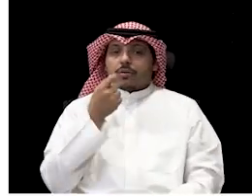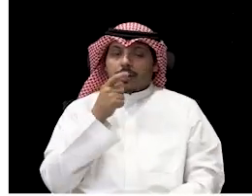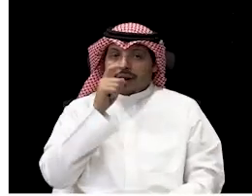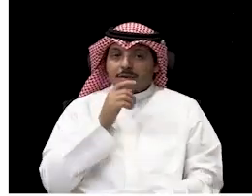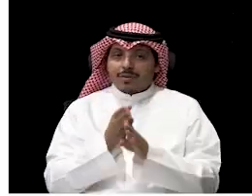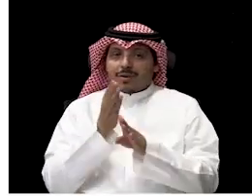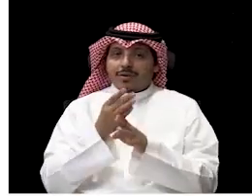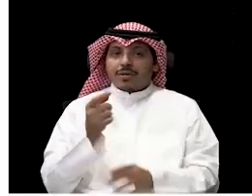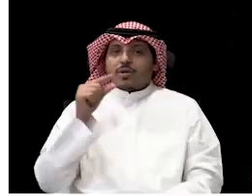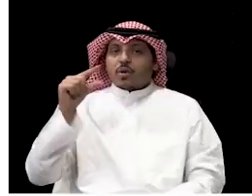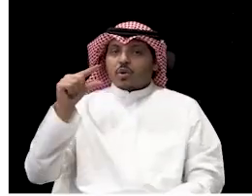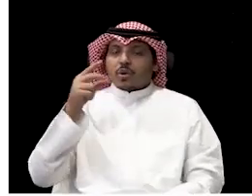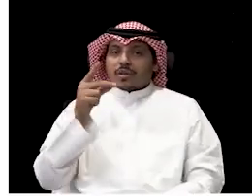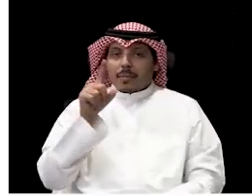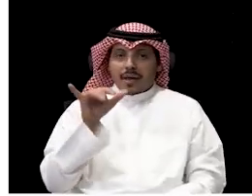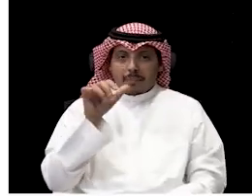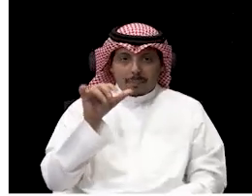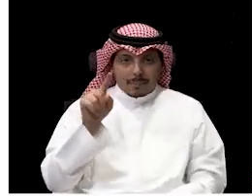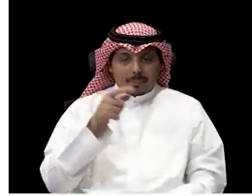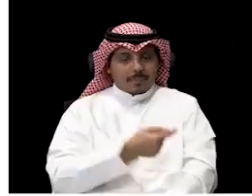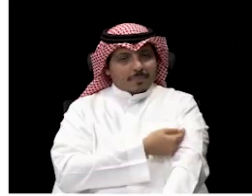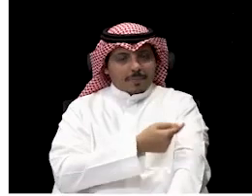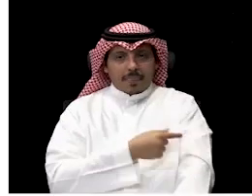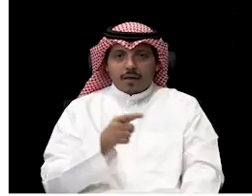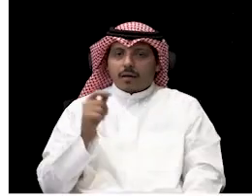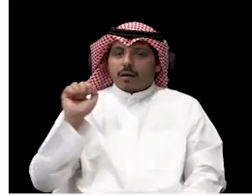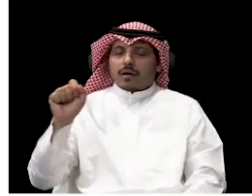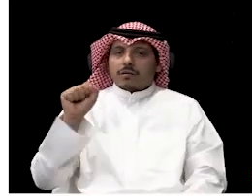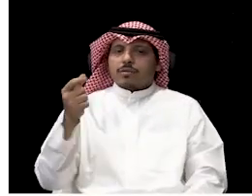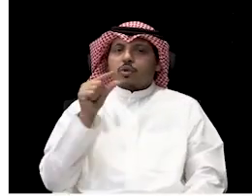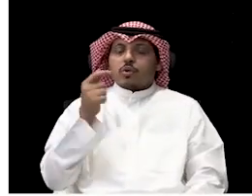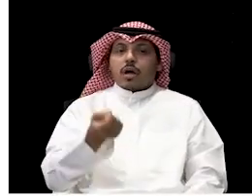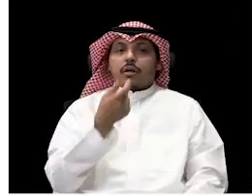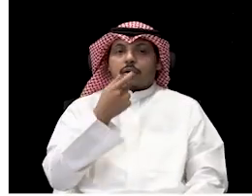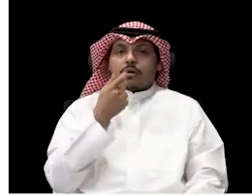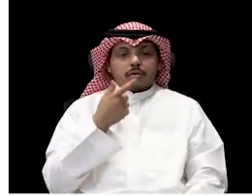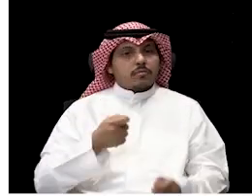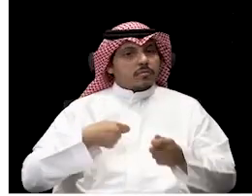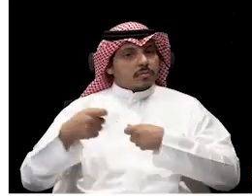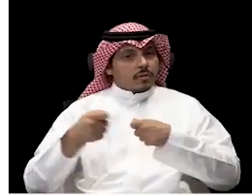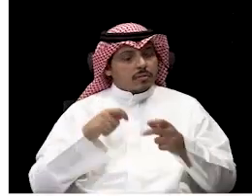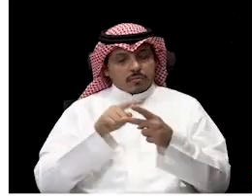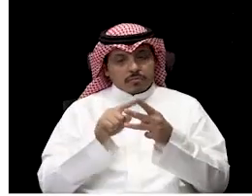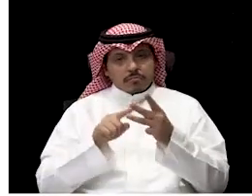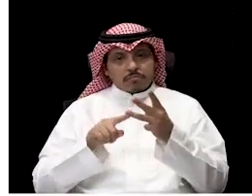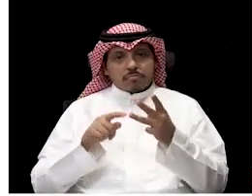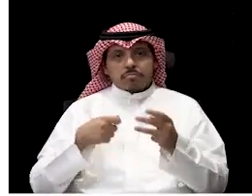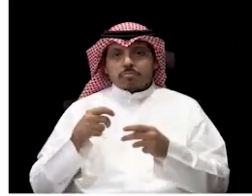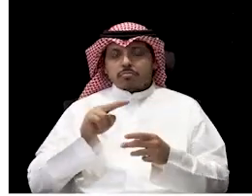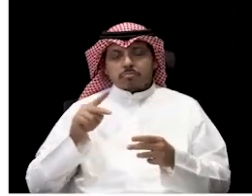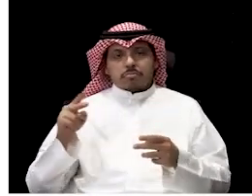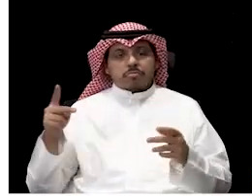إلى تخصص هندسة، بالإضافة لتخصص اقتصاد، كذلك تخصص صيدلة. فهذه بالنسبة إلى